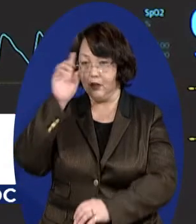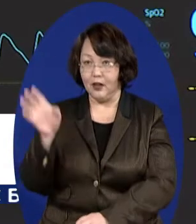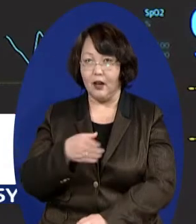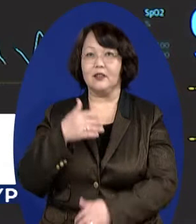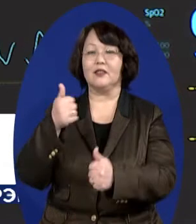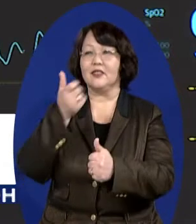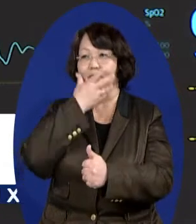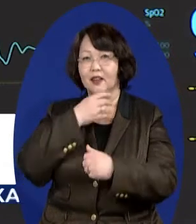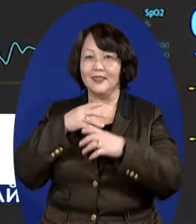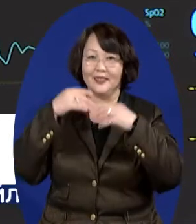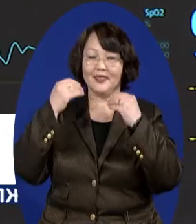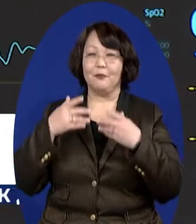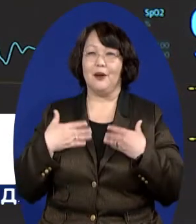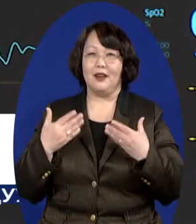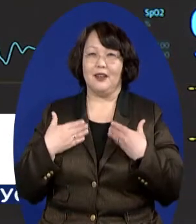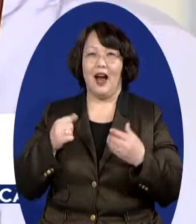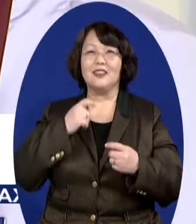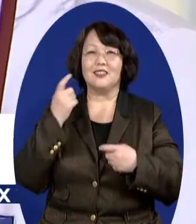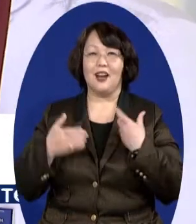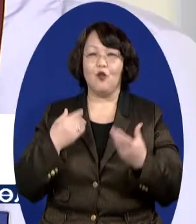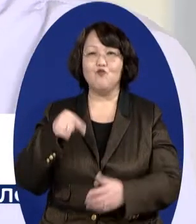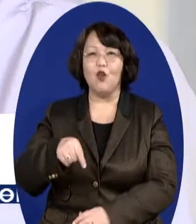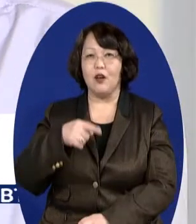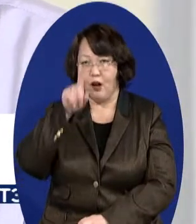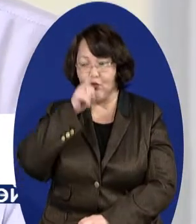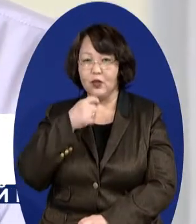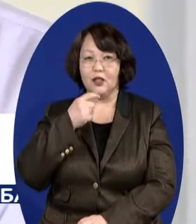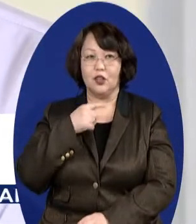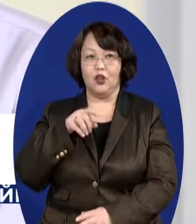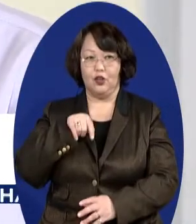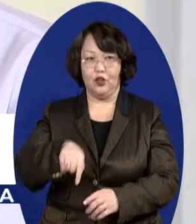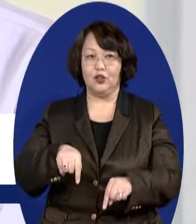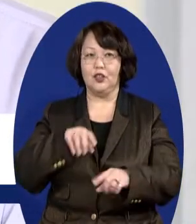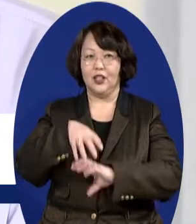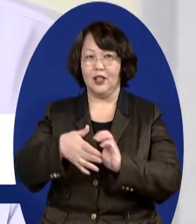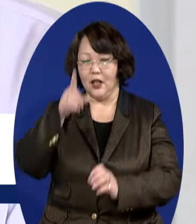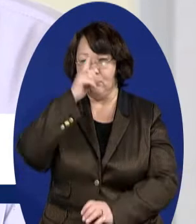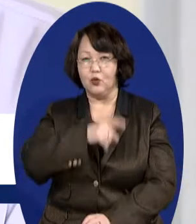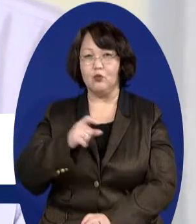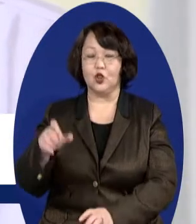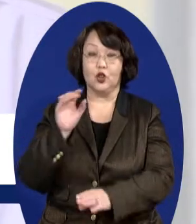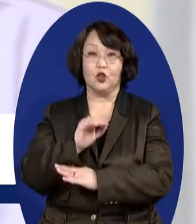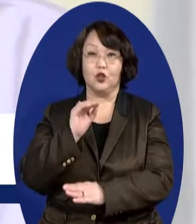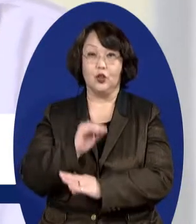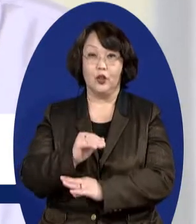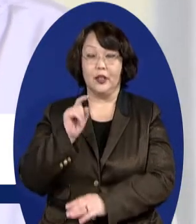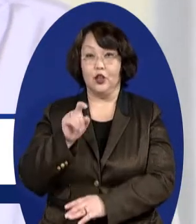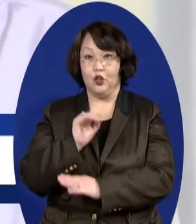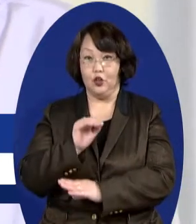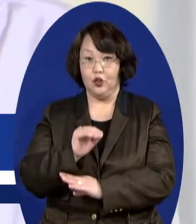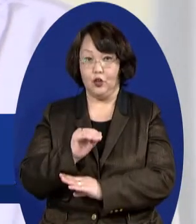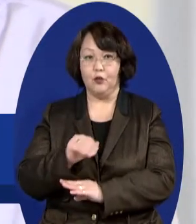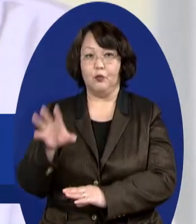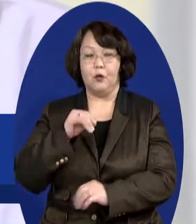эмч хүний жаргал гэдгийг тэрээр ярьлаа. Өнөөдөр дэлхийн эмшрийн өдөр тохиож байна. За тэгээд энэ өдөр бол бид